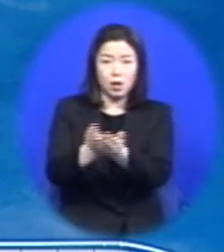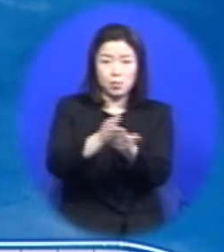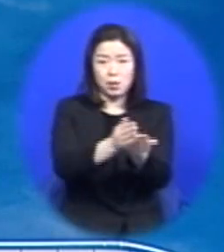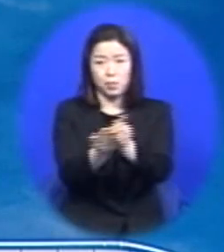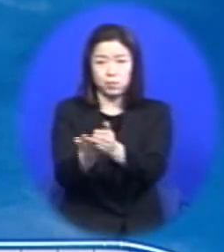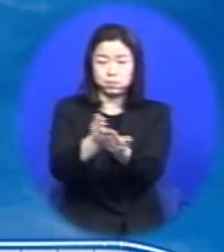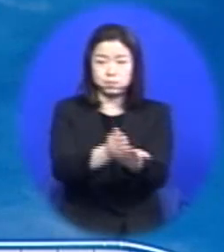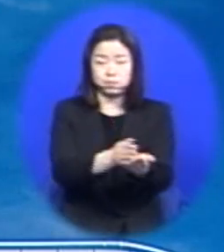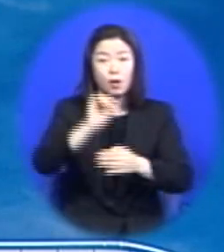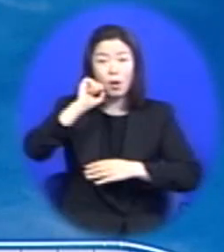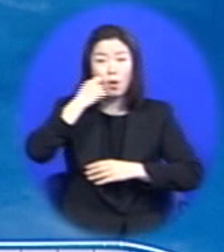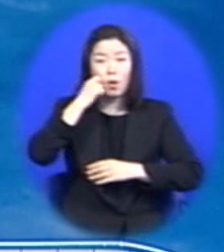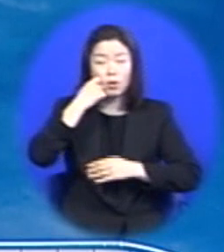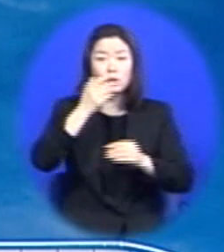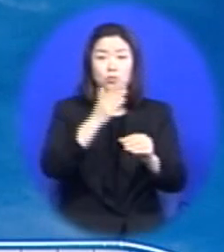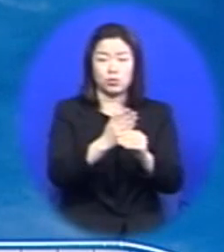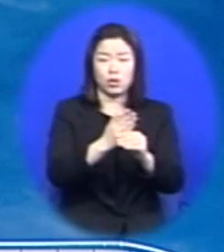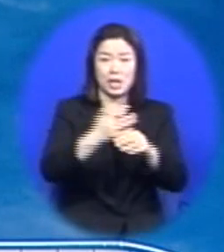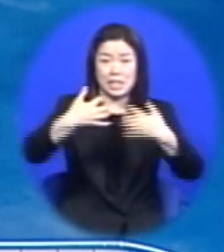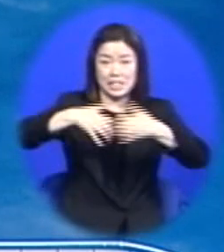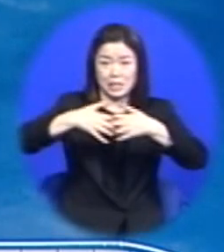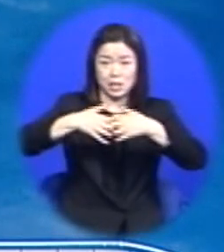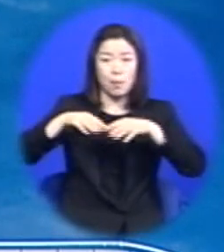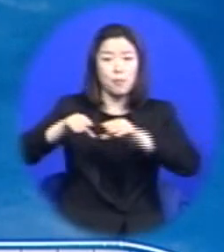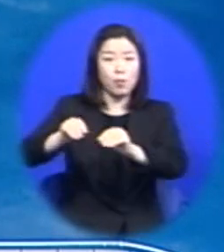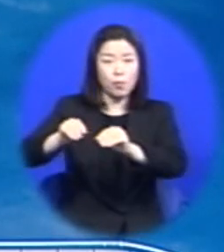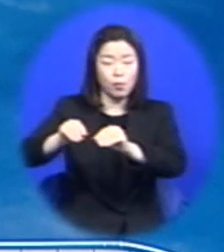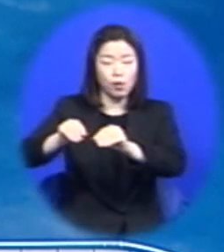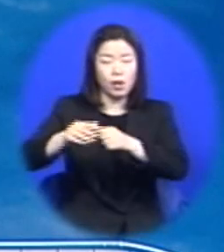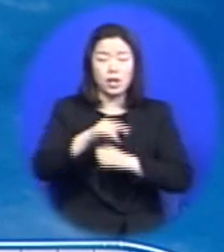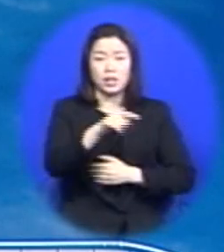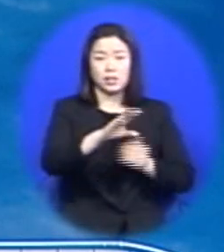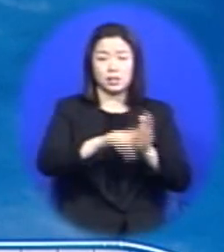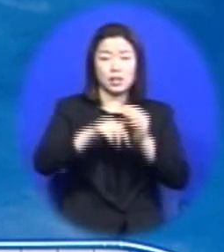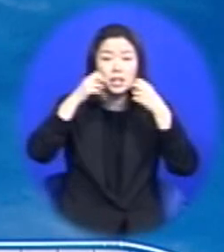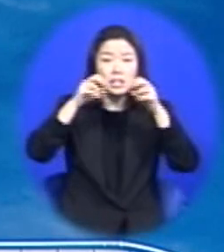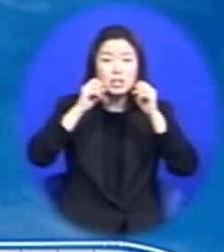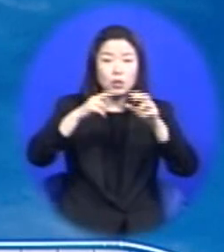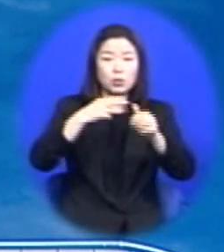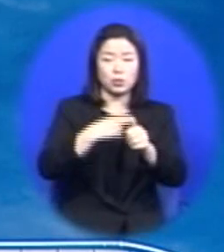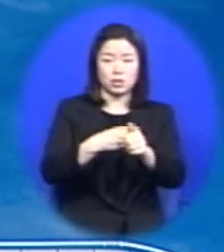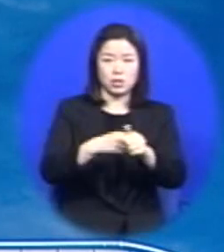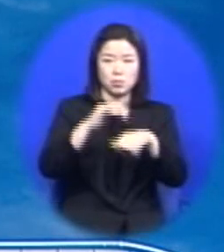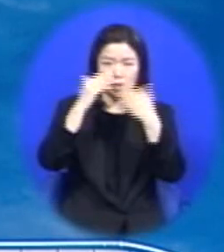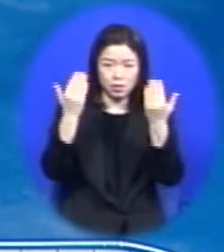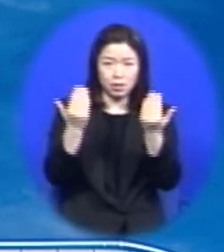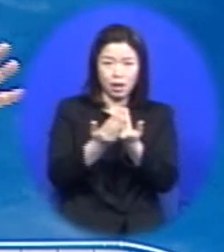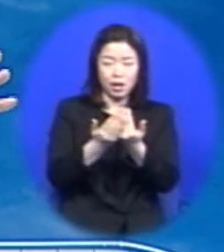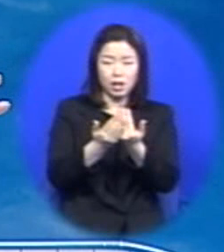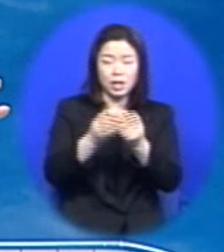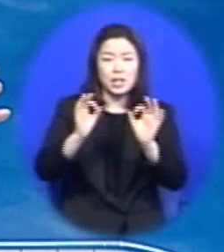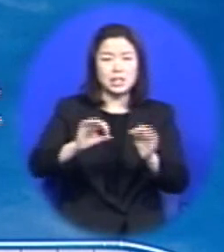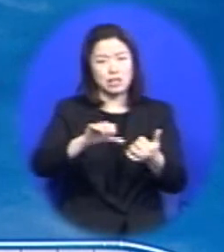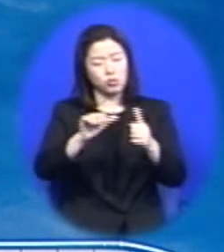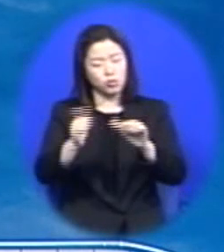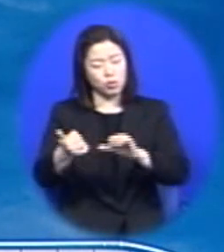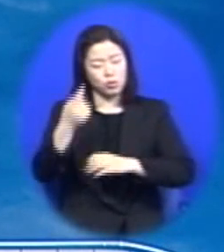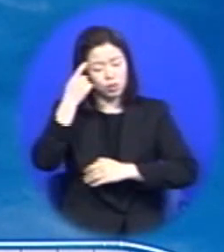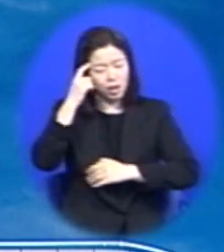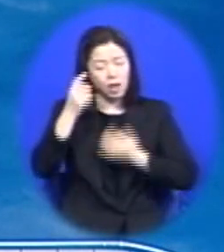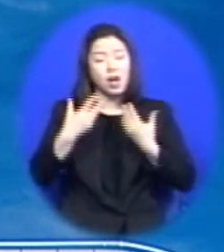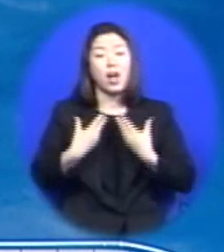어려움을 겪다가 엔진이 꺼져버렸습니다. 그때 선교사님들이 다 이제는 죽었구나